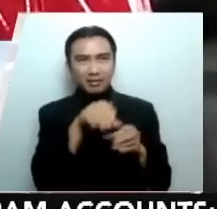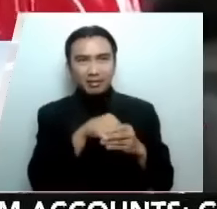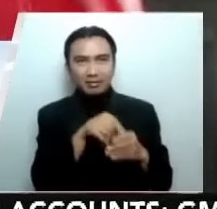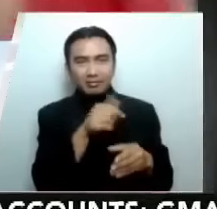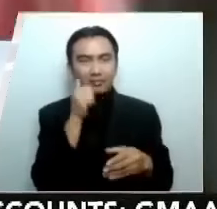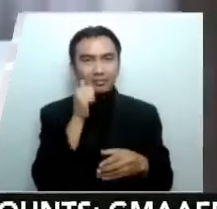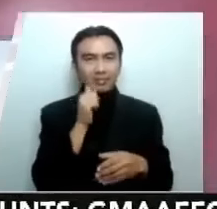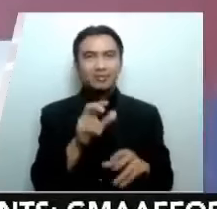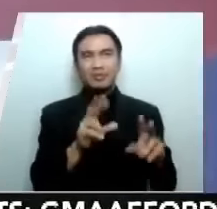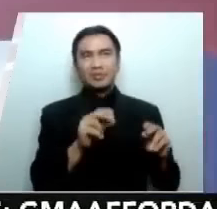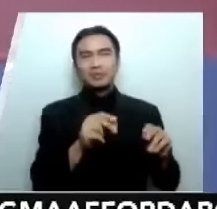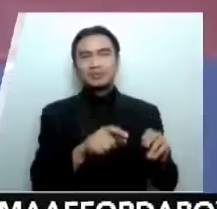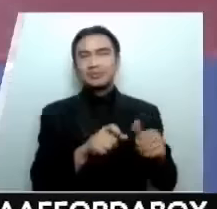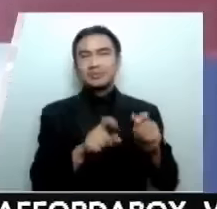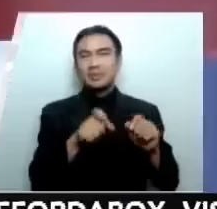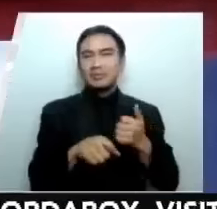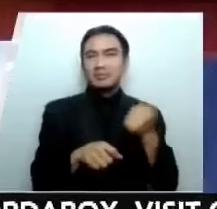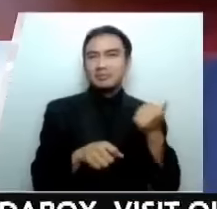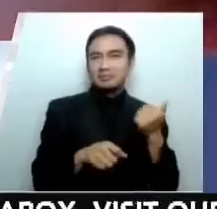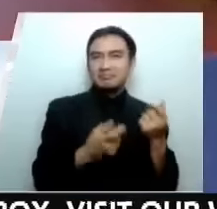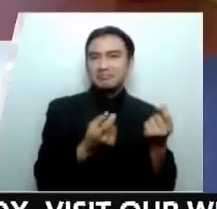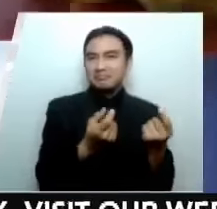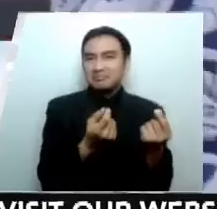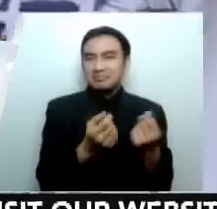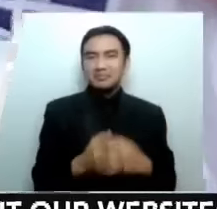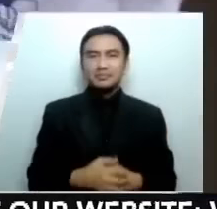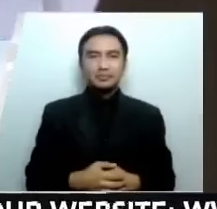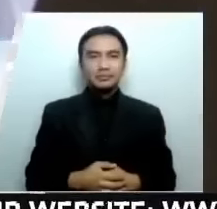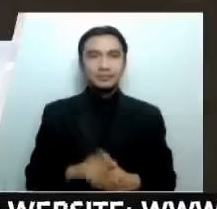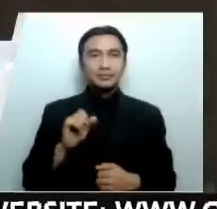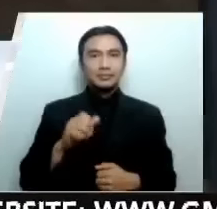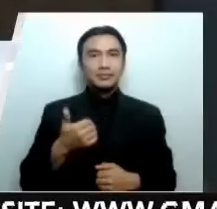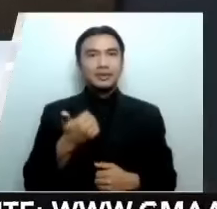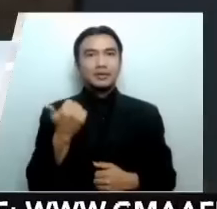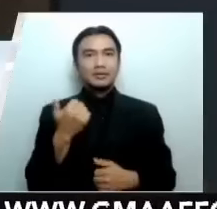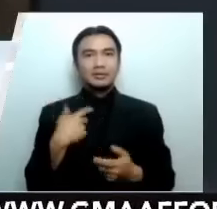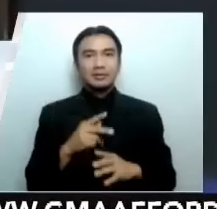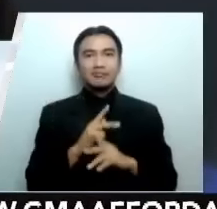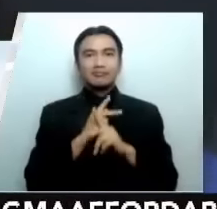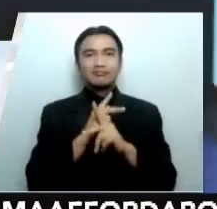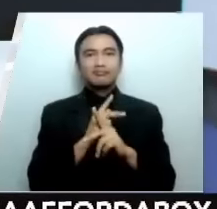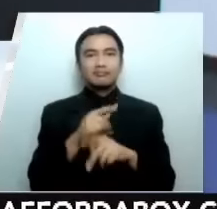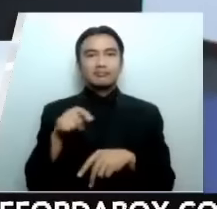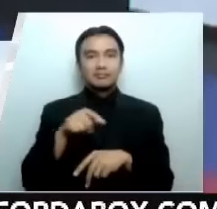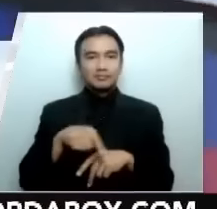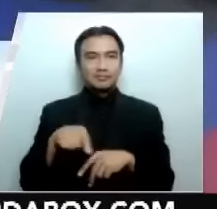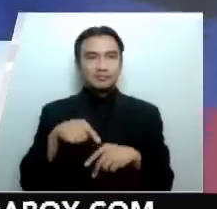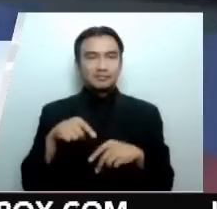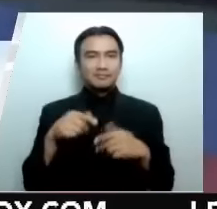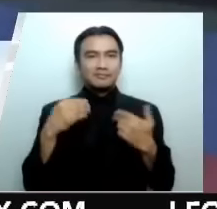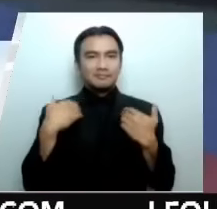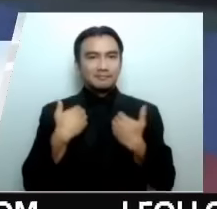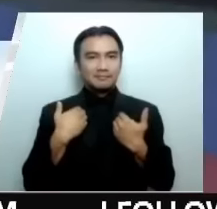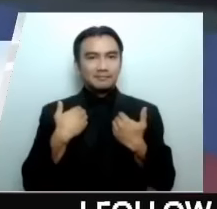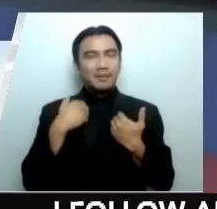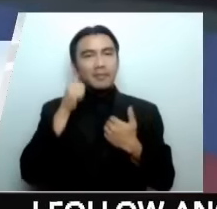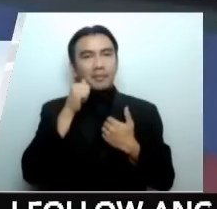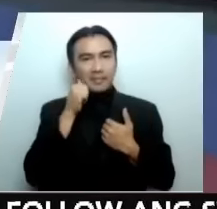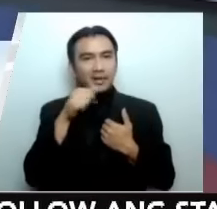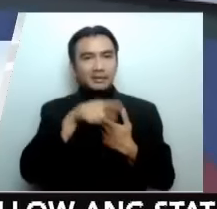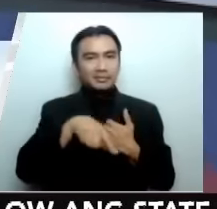something else. Pagprotekta sa kababaihan naman ang isinusulong ng isang martial arts school sa Mandaluyong City. Kasabay ng selebrasyon